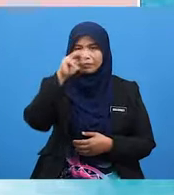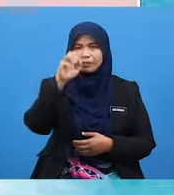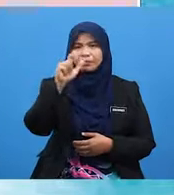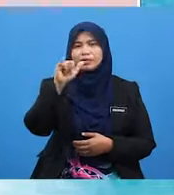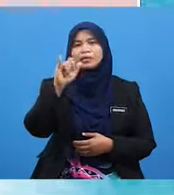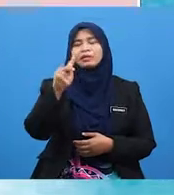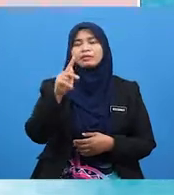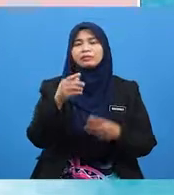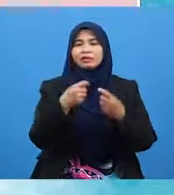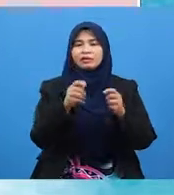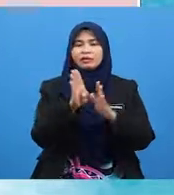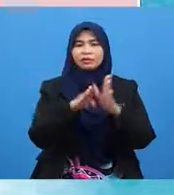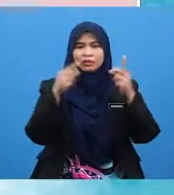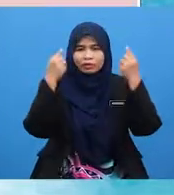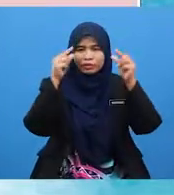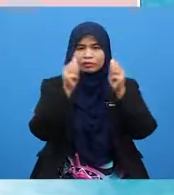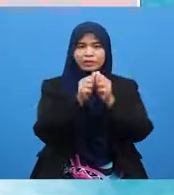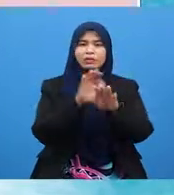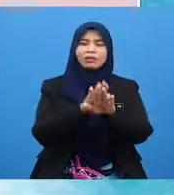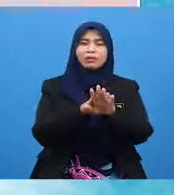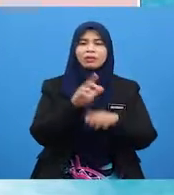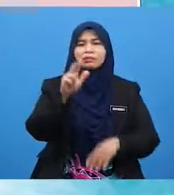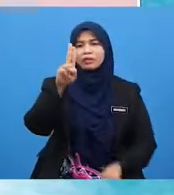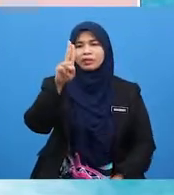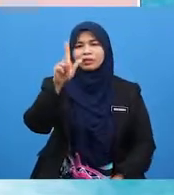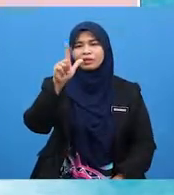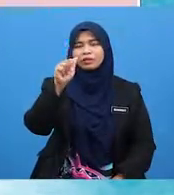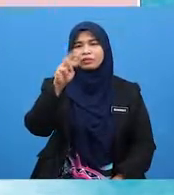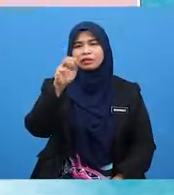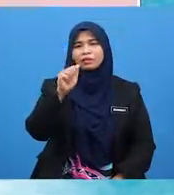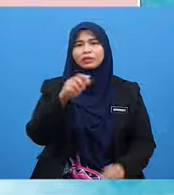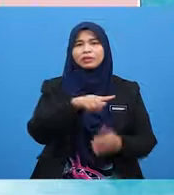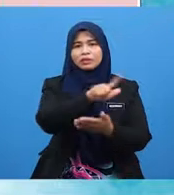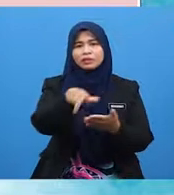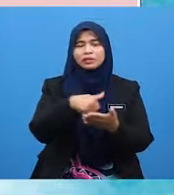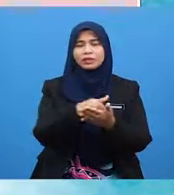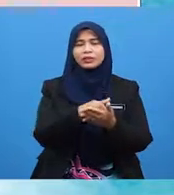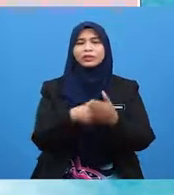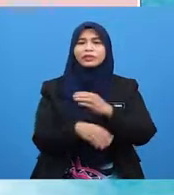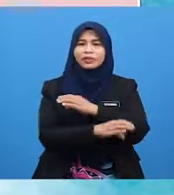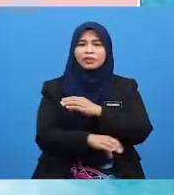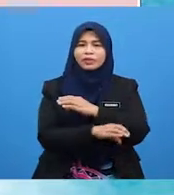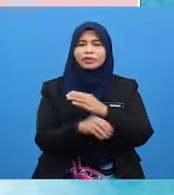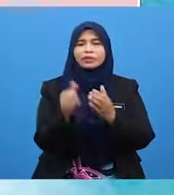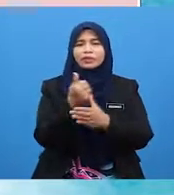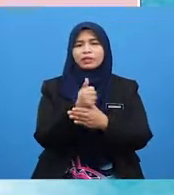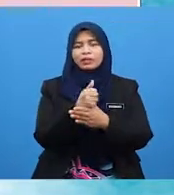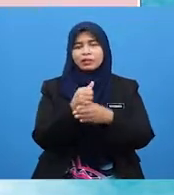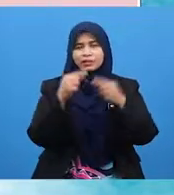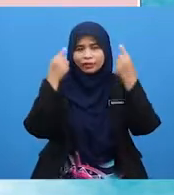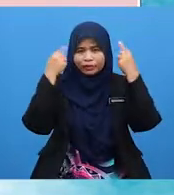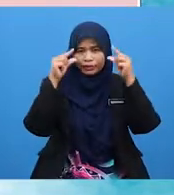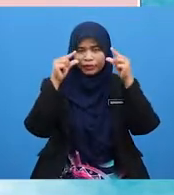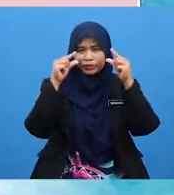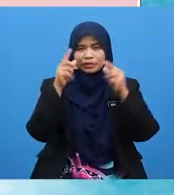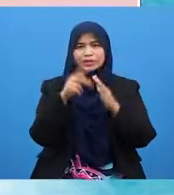berguru dengan ramai ulama di seluruh pelosok negeri. Antara guru Imam Malik yang tersohor ialah